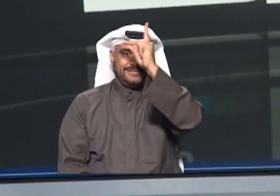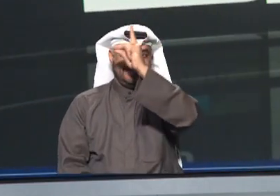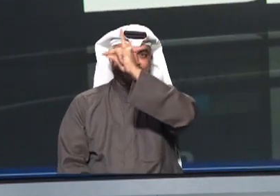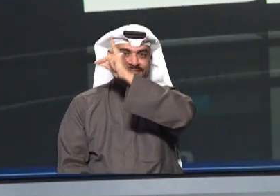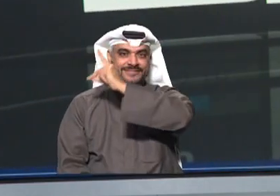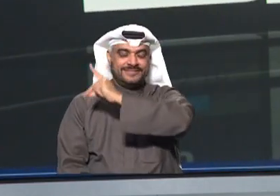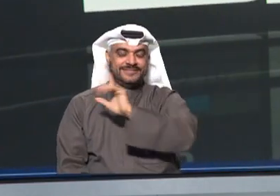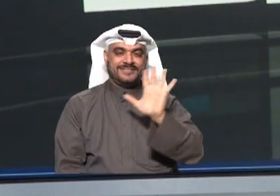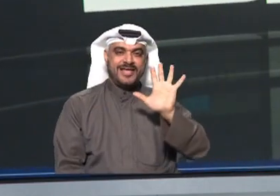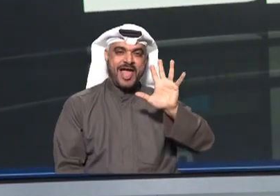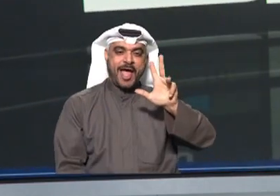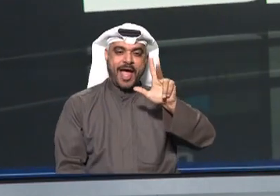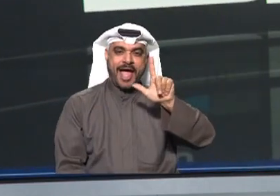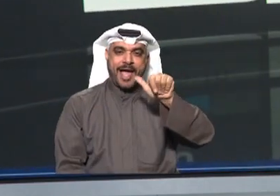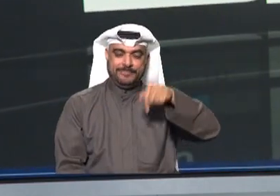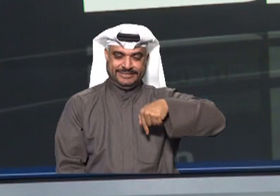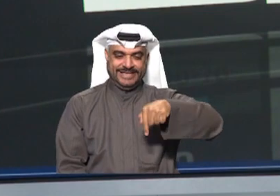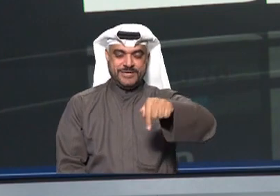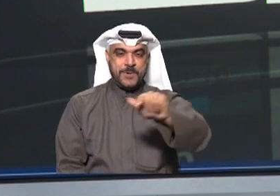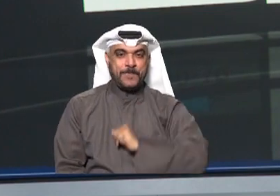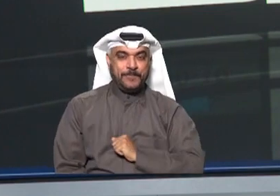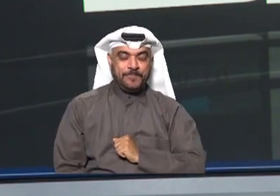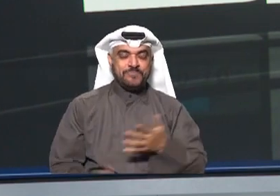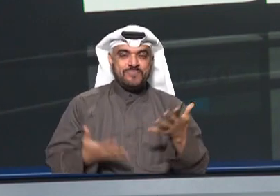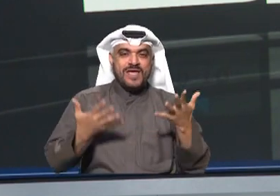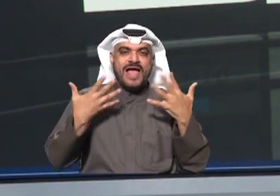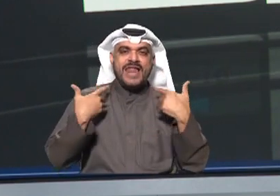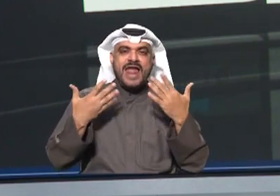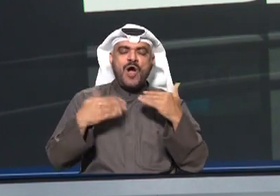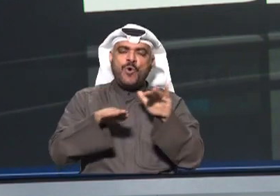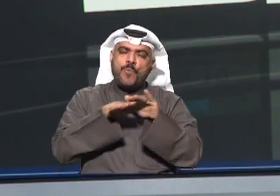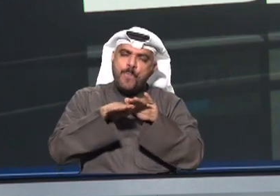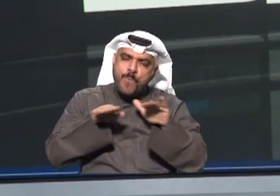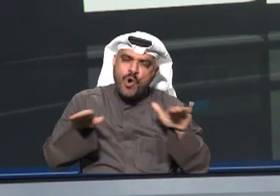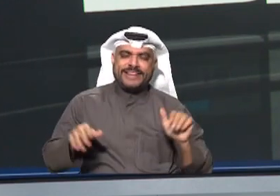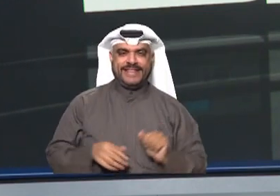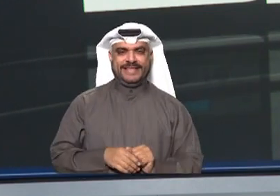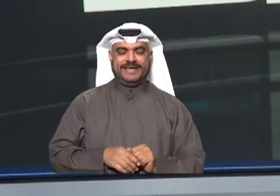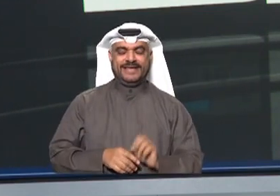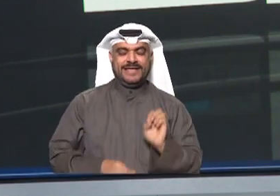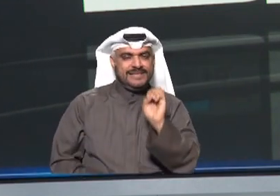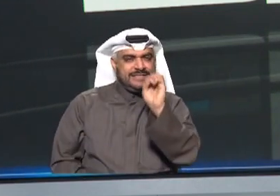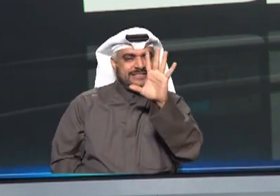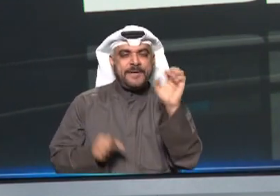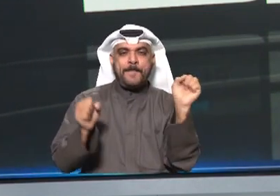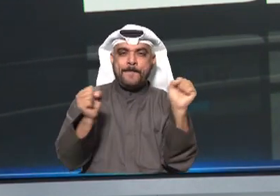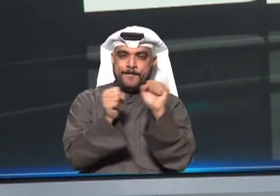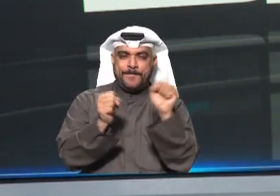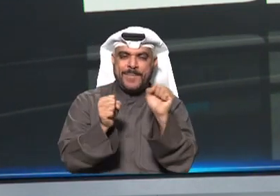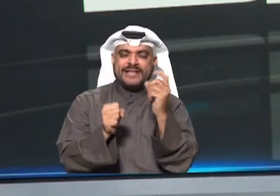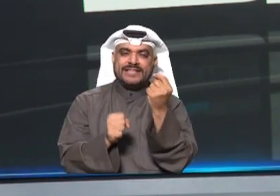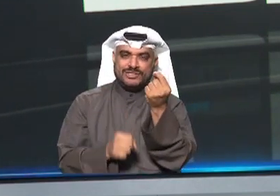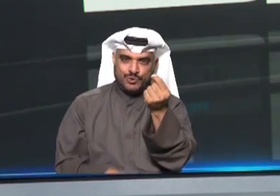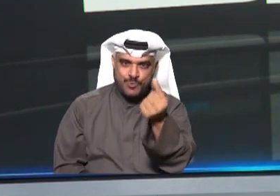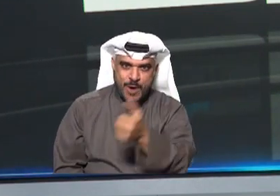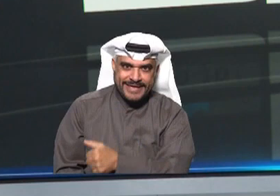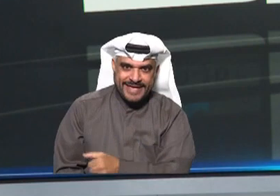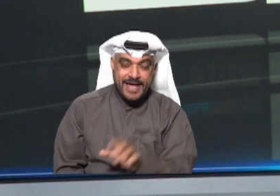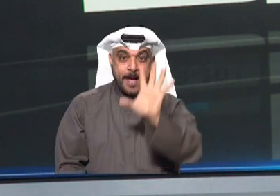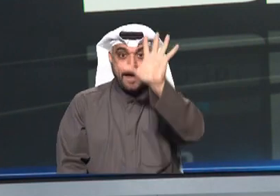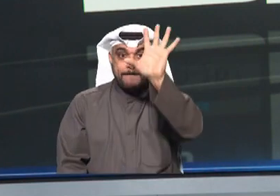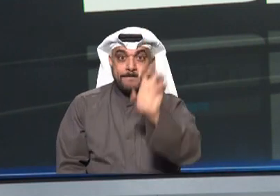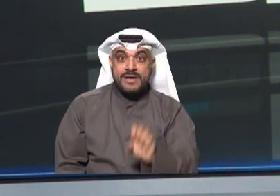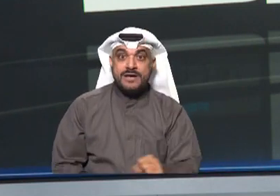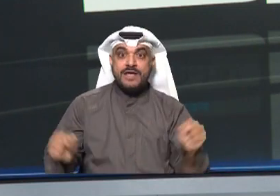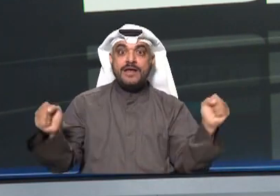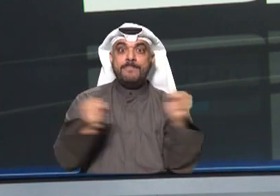الأيام الخمسة القادمة، أجواء معتدلة تميل للبرودة خلال فترة النهار، درجات حرارة تتراوح ما بين 18 إلى 20